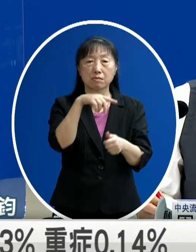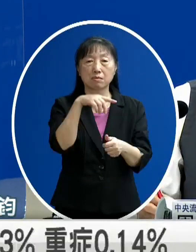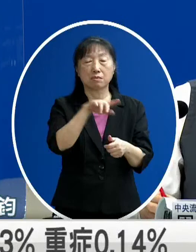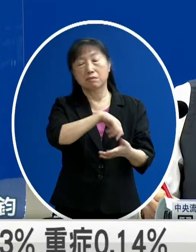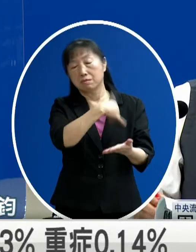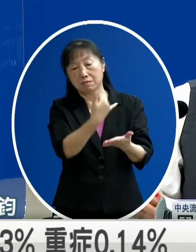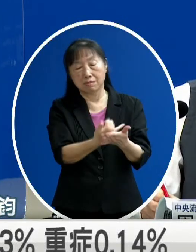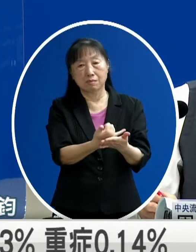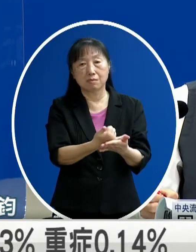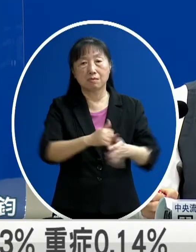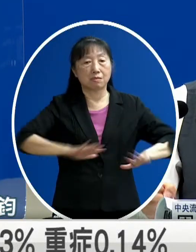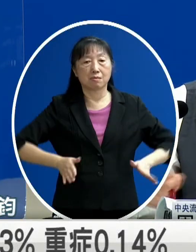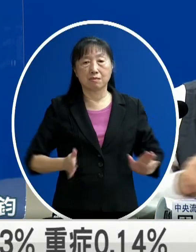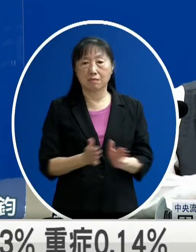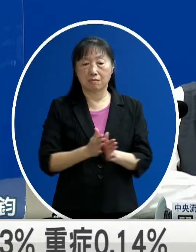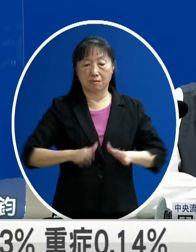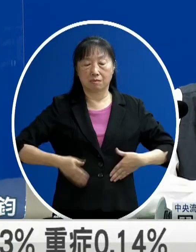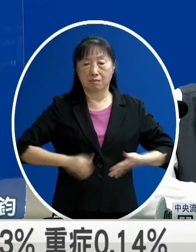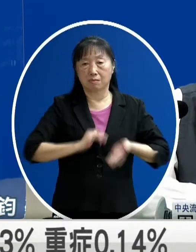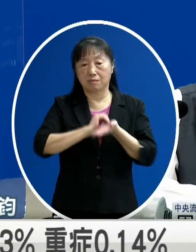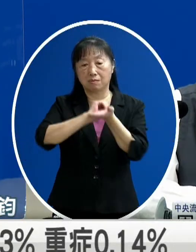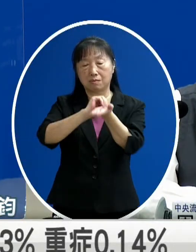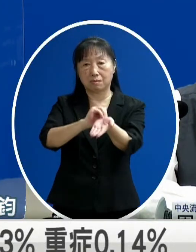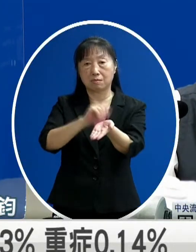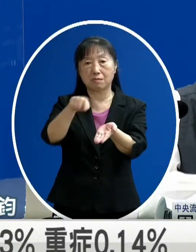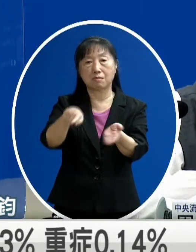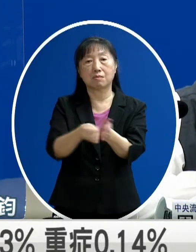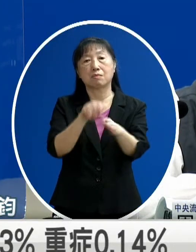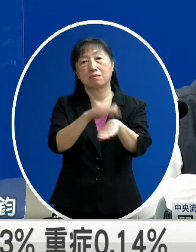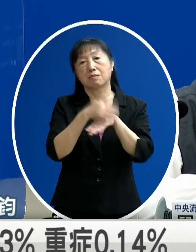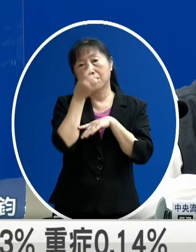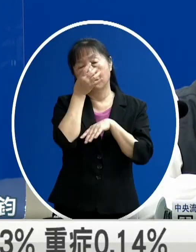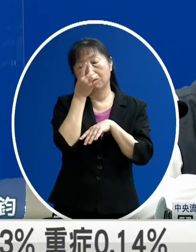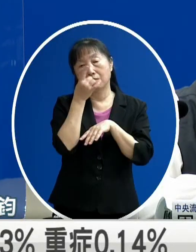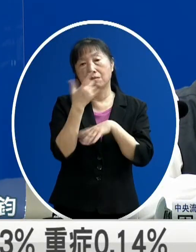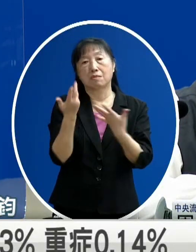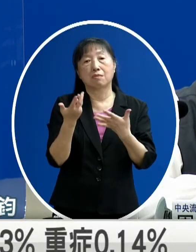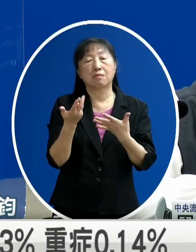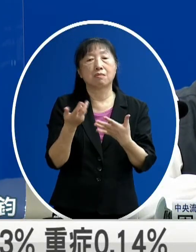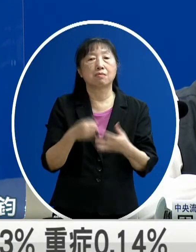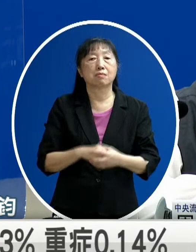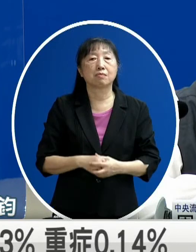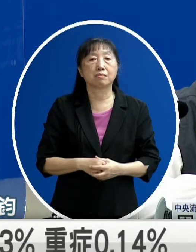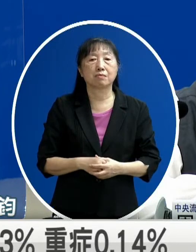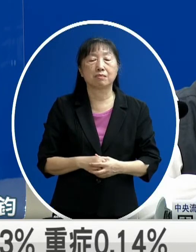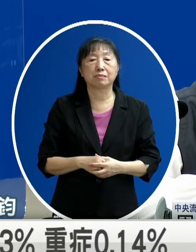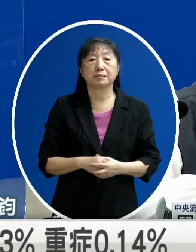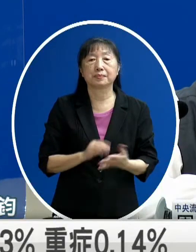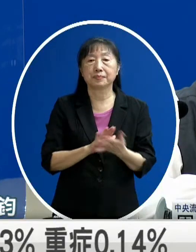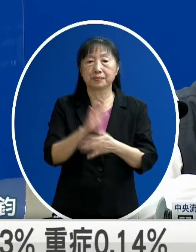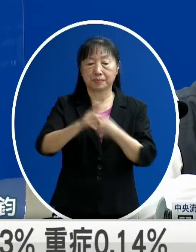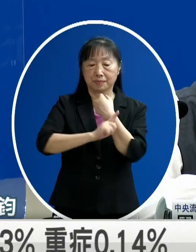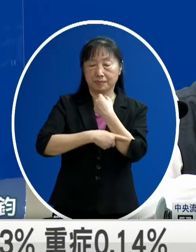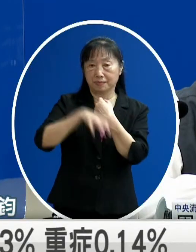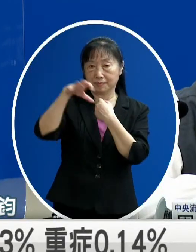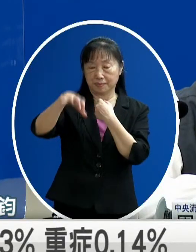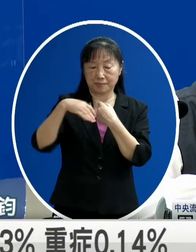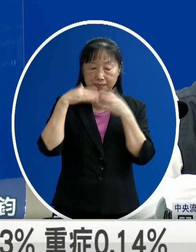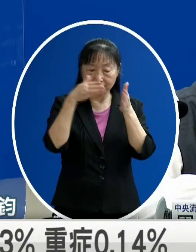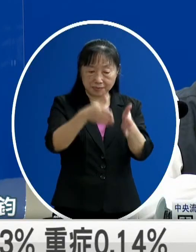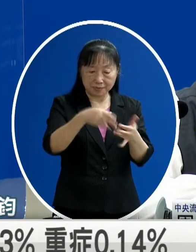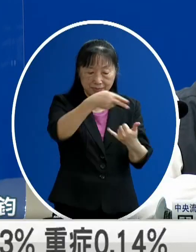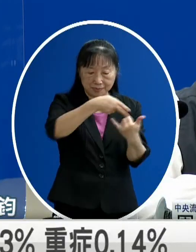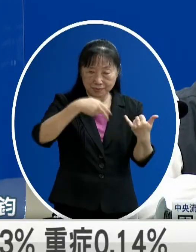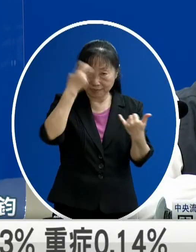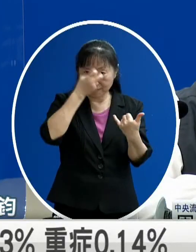迷的关系而紧急送医，那就不治，那也急救无效。那经过这个司法相验的结果是